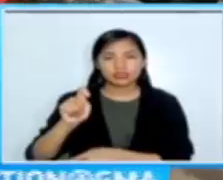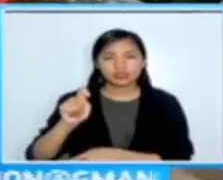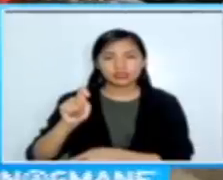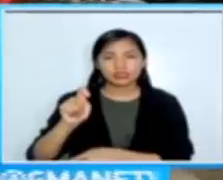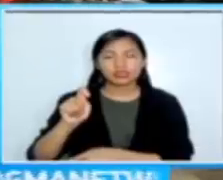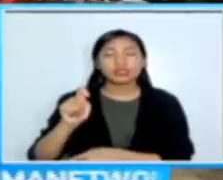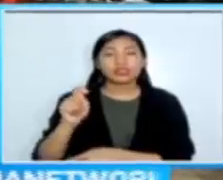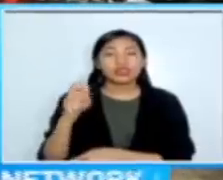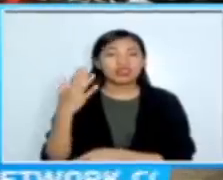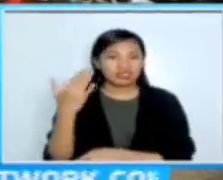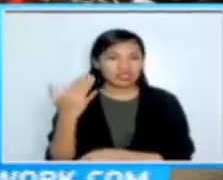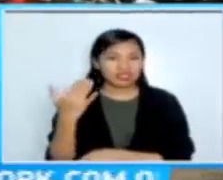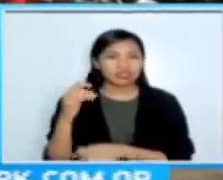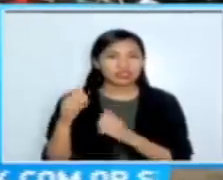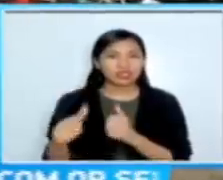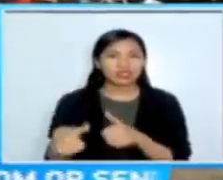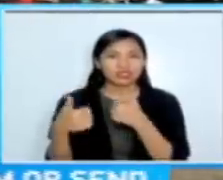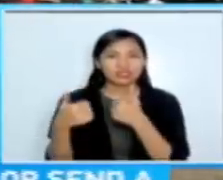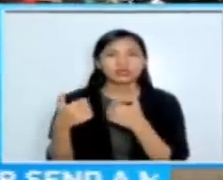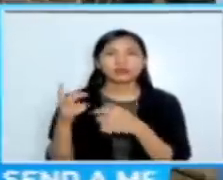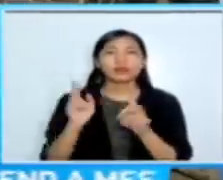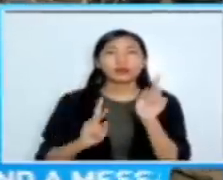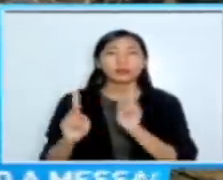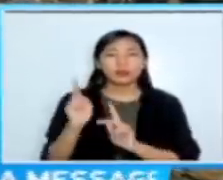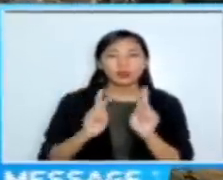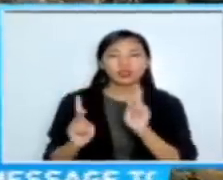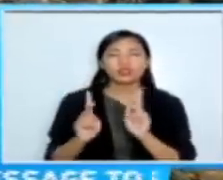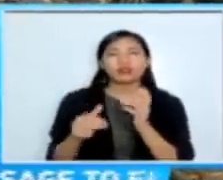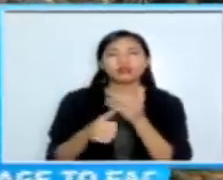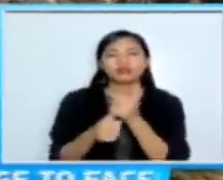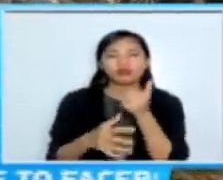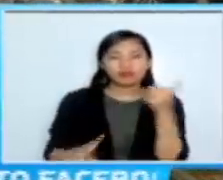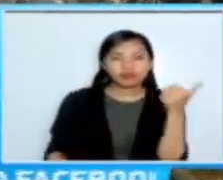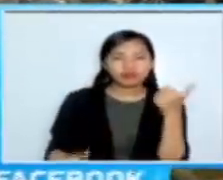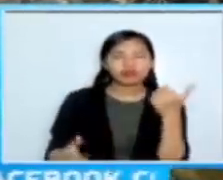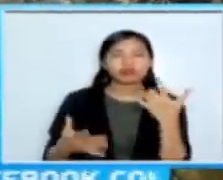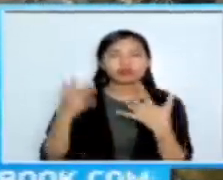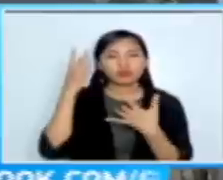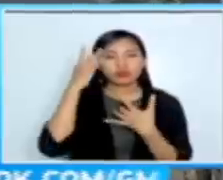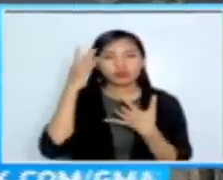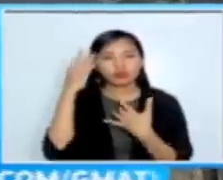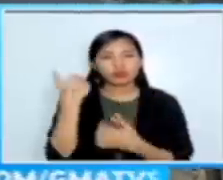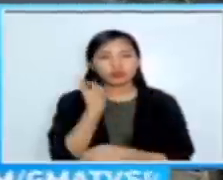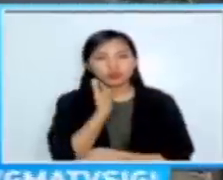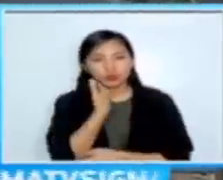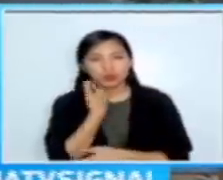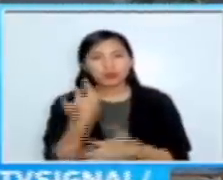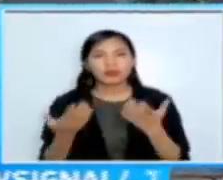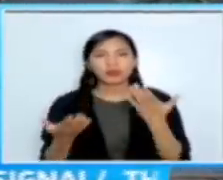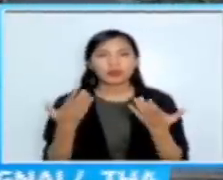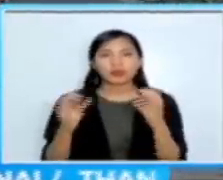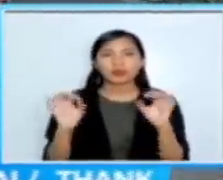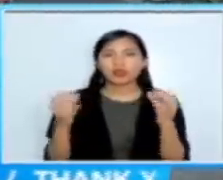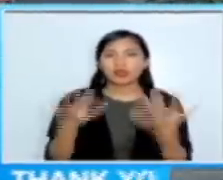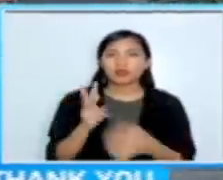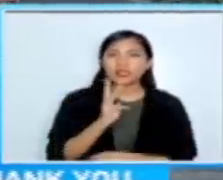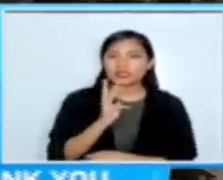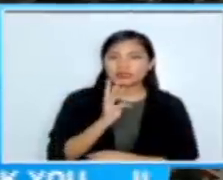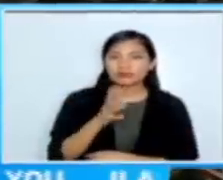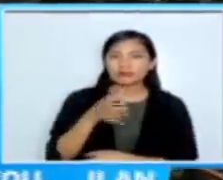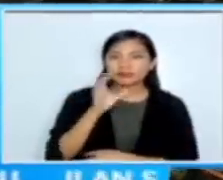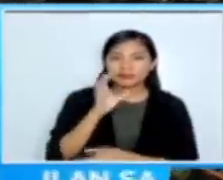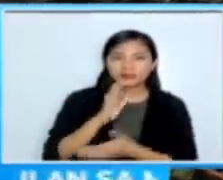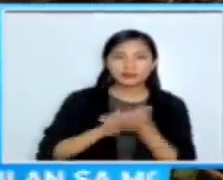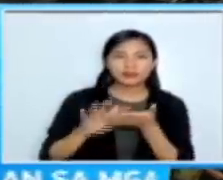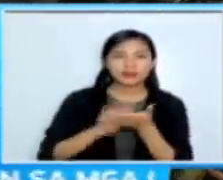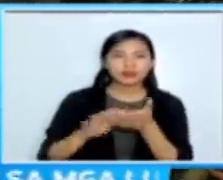ay pagkatae at saka yung mga lagnat, yan. Cost ng parang kawalan din ng pag-inom ng malinis na tubig. At saka sana parang